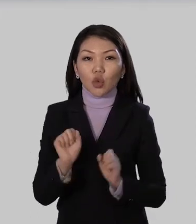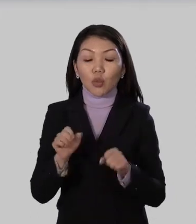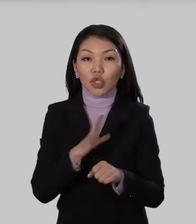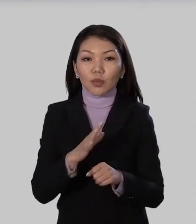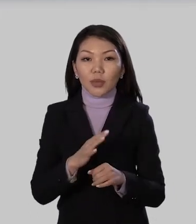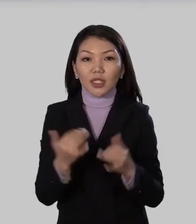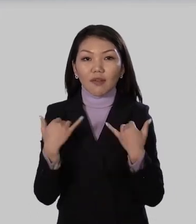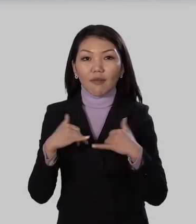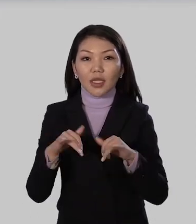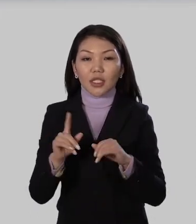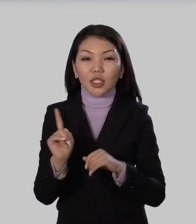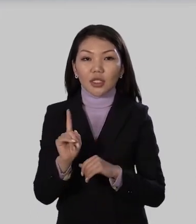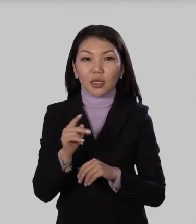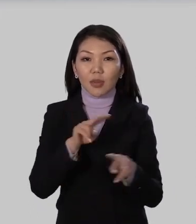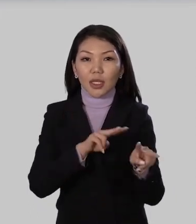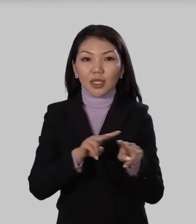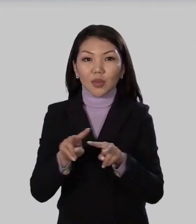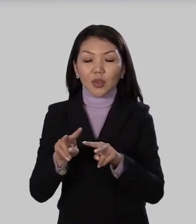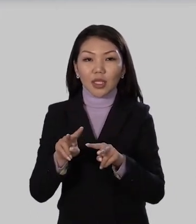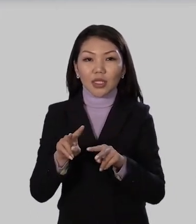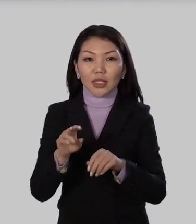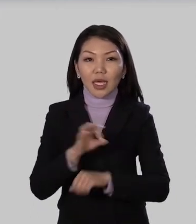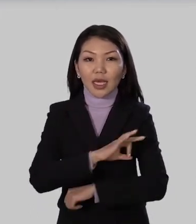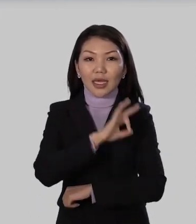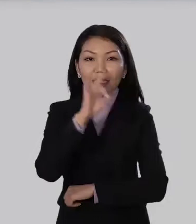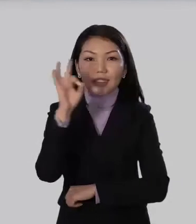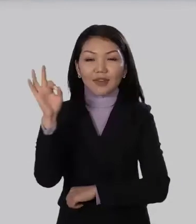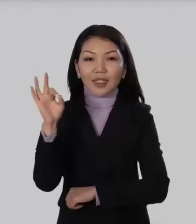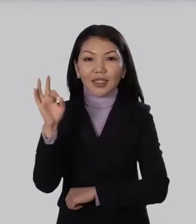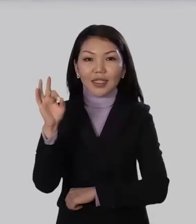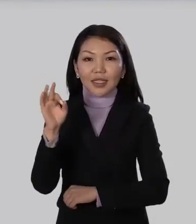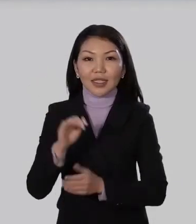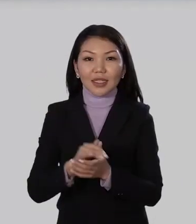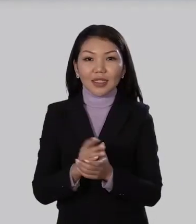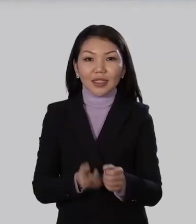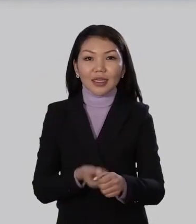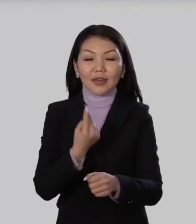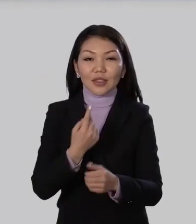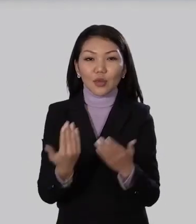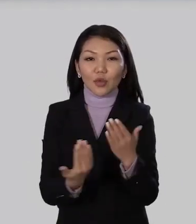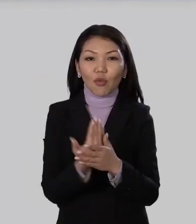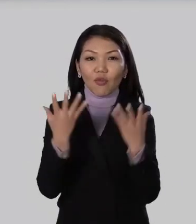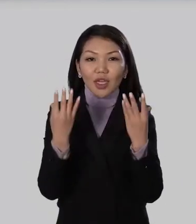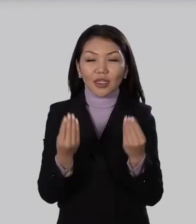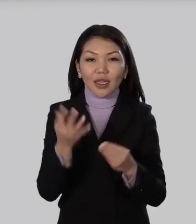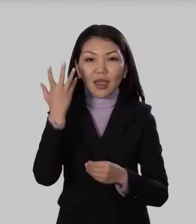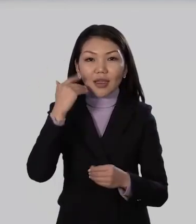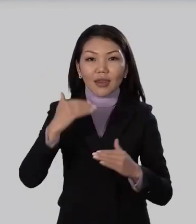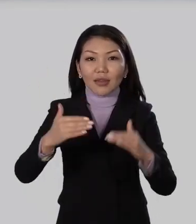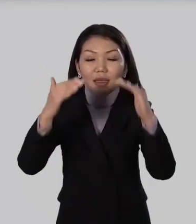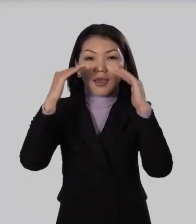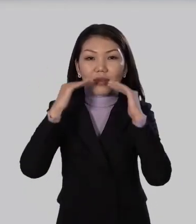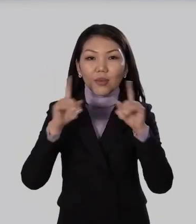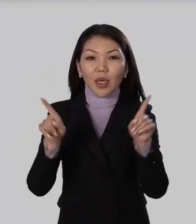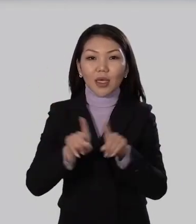Что может быть волшебнее, чем наблюдать за рассветом, за рождением нового дня, когда